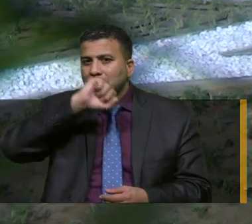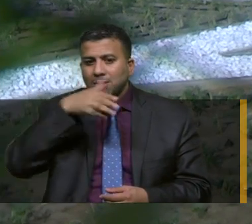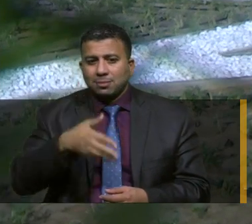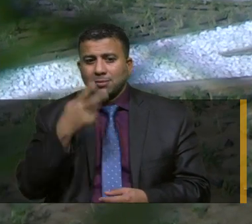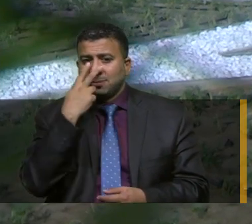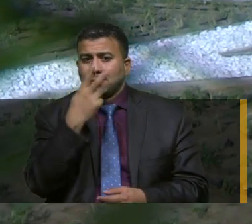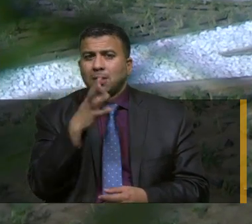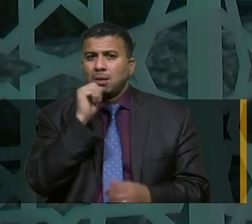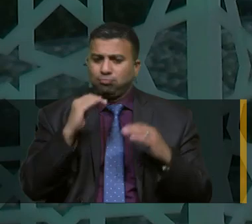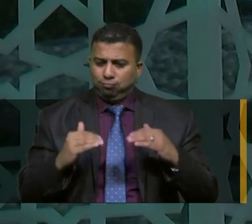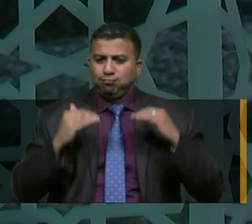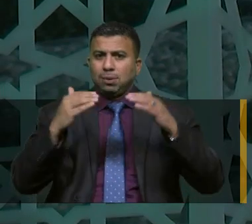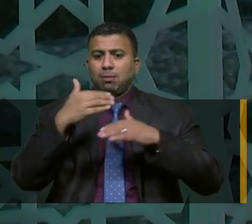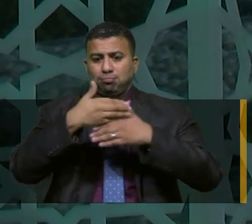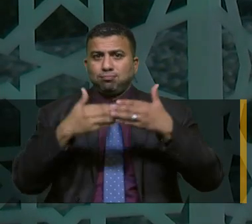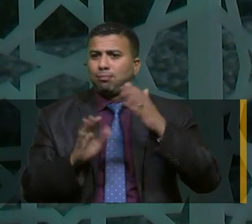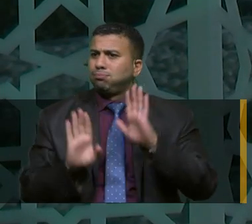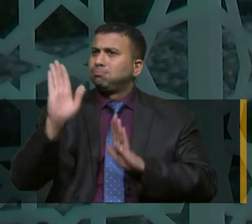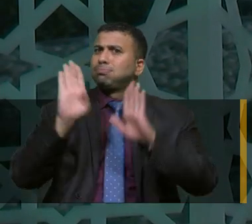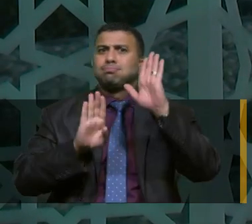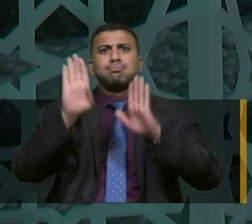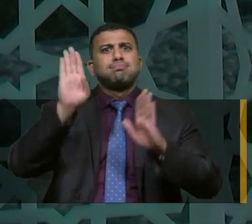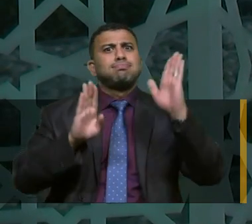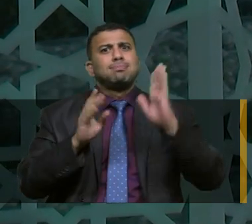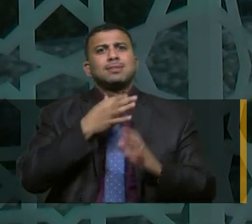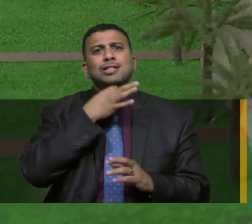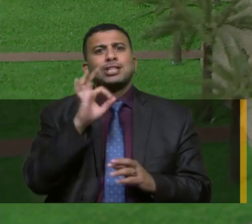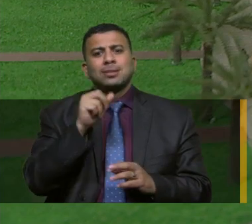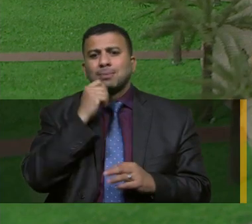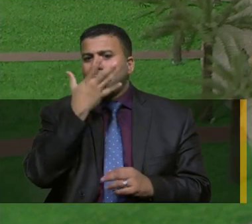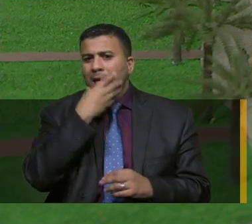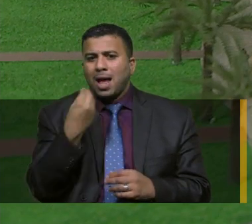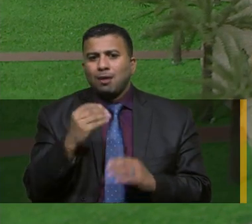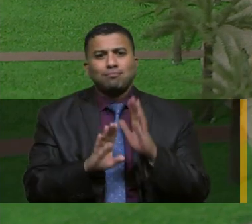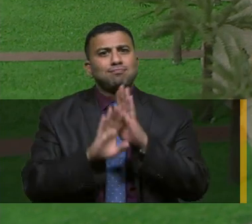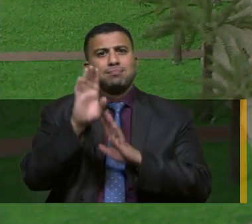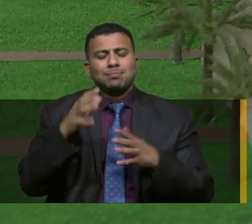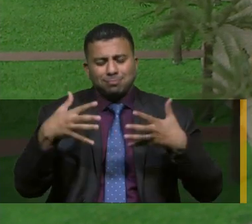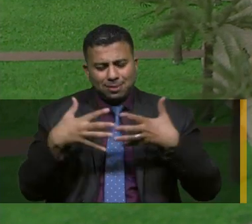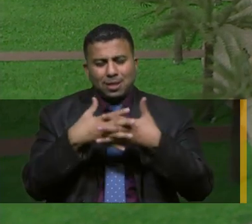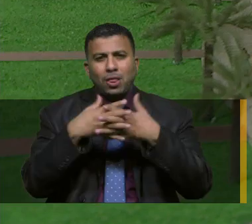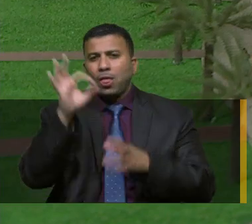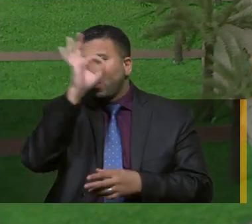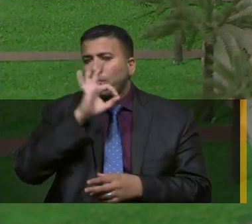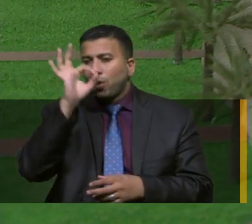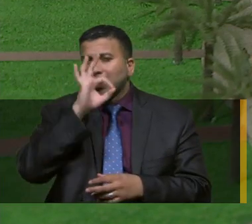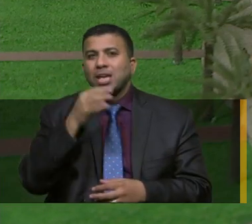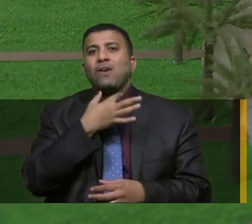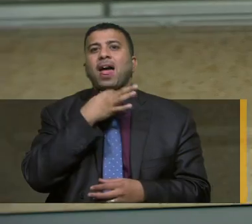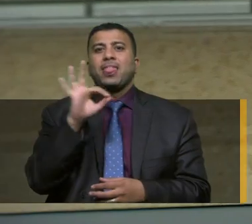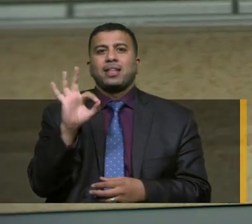حيث شهدت نهضة عمرانية مضطردة لونت واقعها الجمالي بمزيج من الطرز التراثية